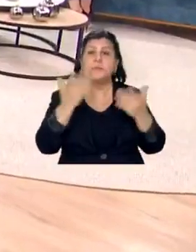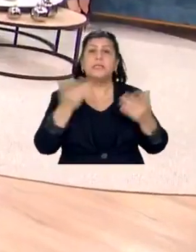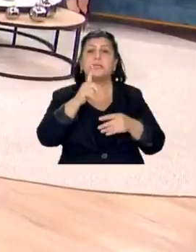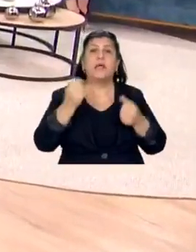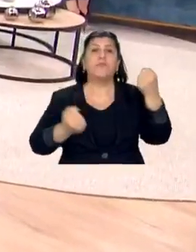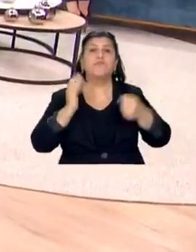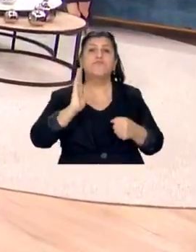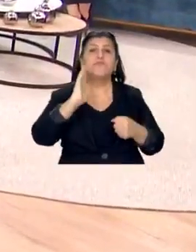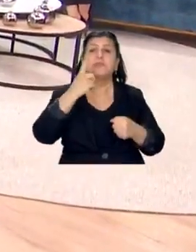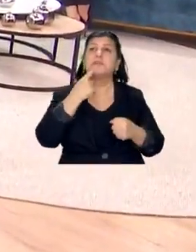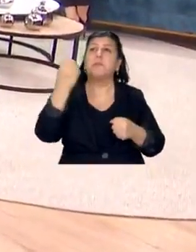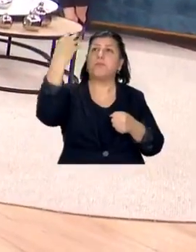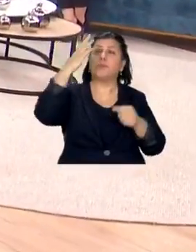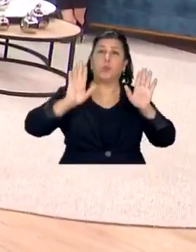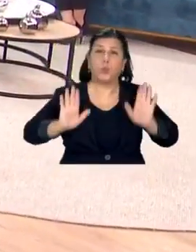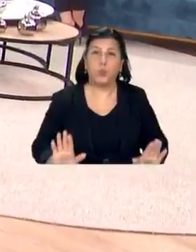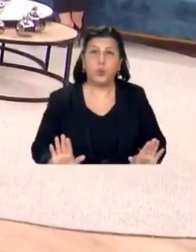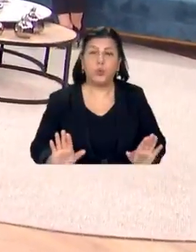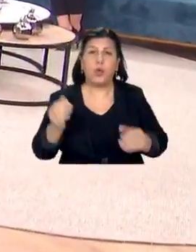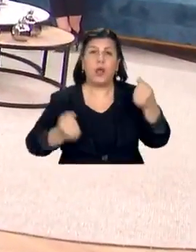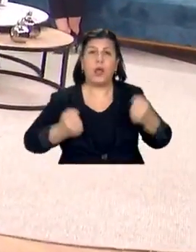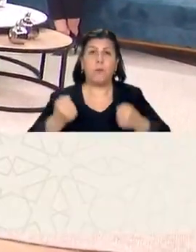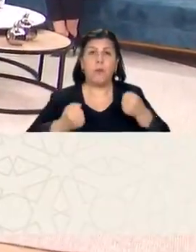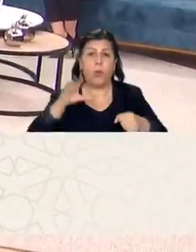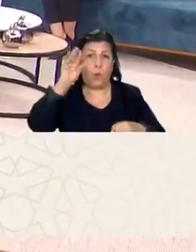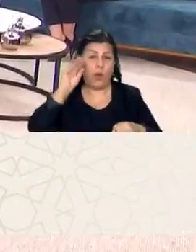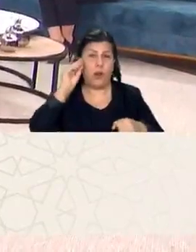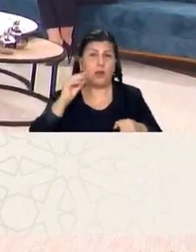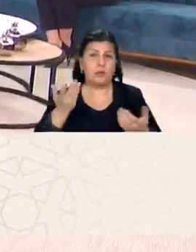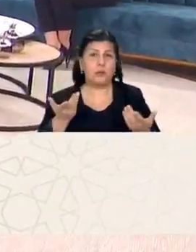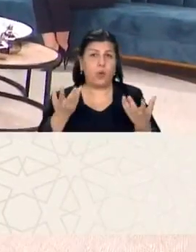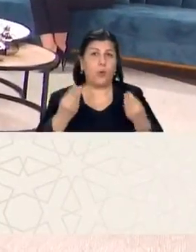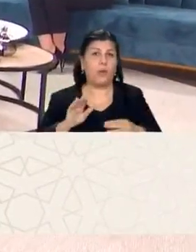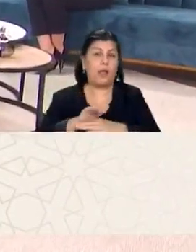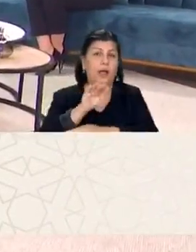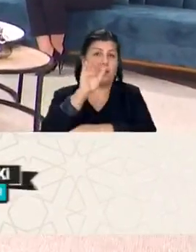kırmızı ışıkta durmayı gerektiğini öğreniyoruz ya Nasıl yeni bir araba sürmeyi öğreniriz çünkü olmazsa hayatımız olumsuz ETK